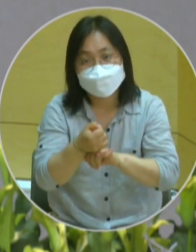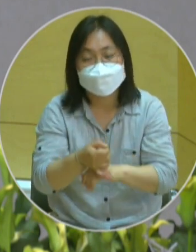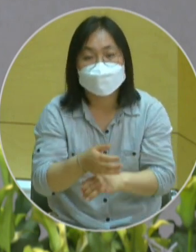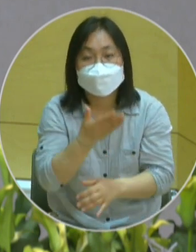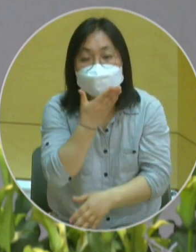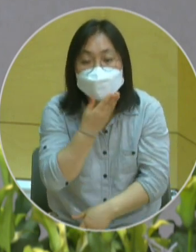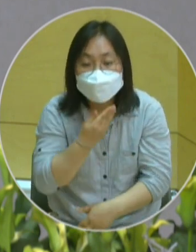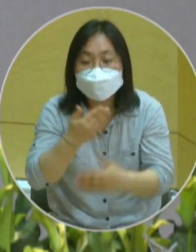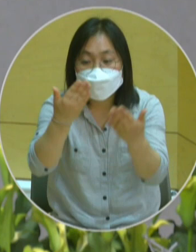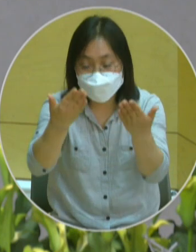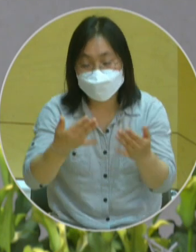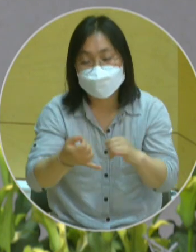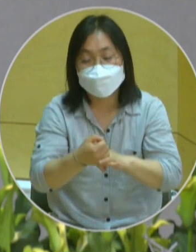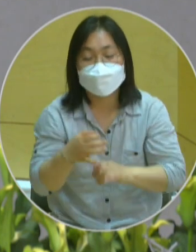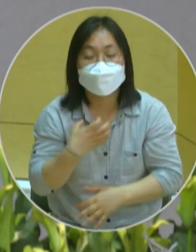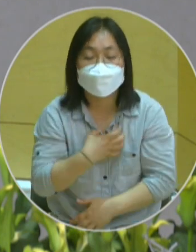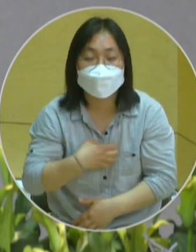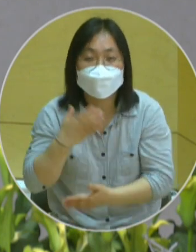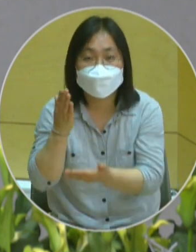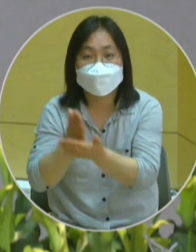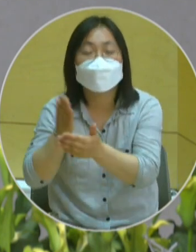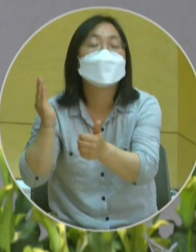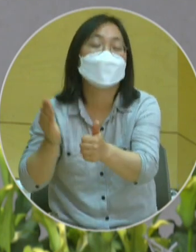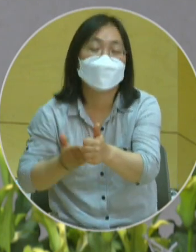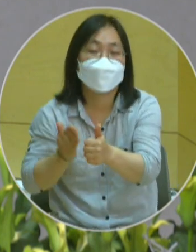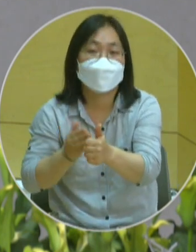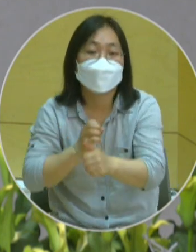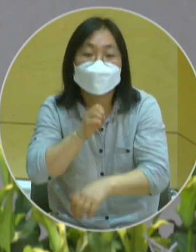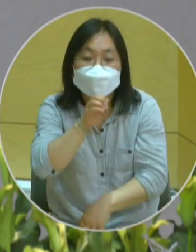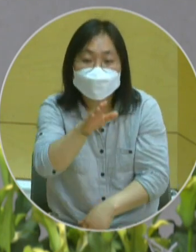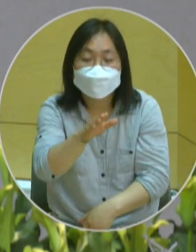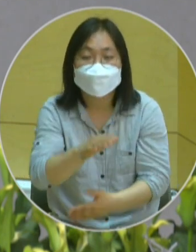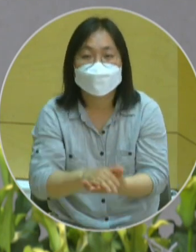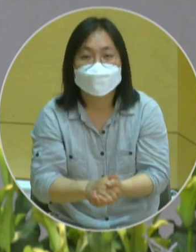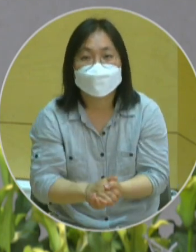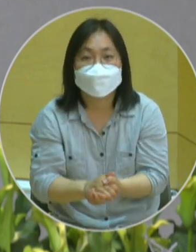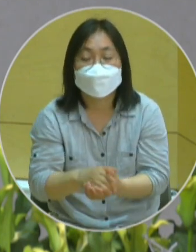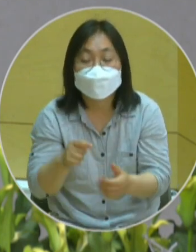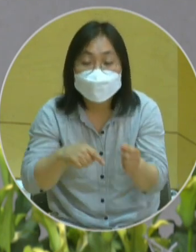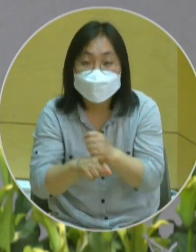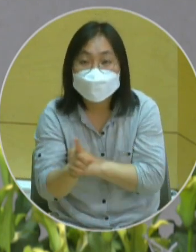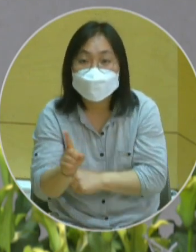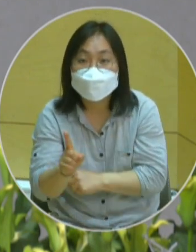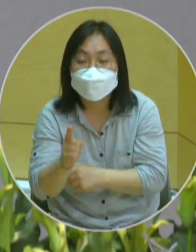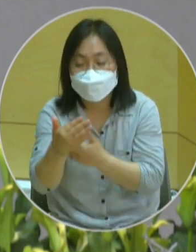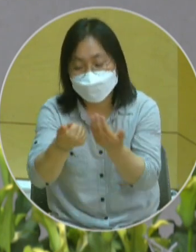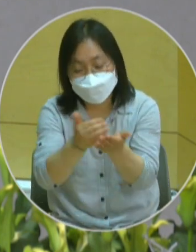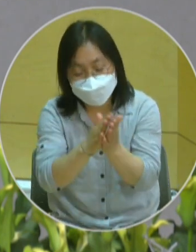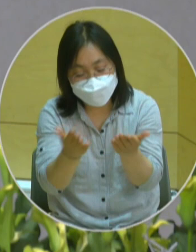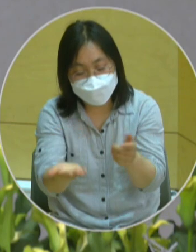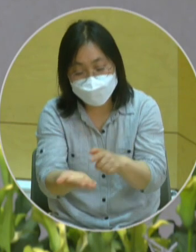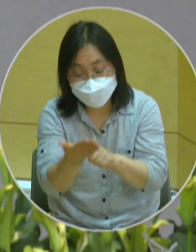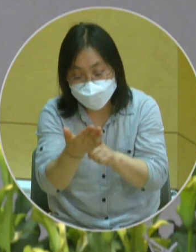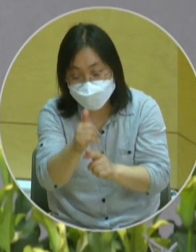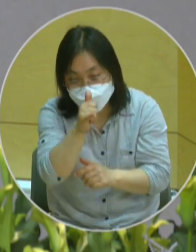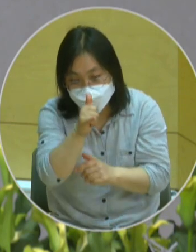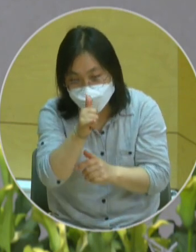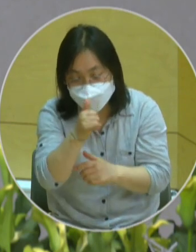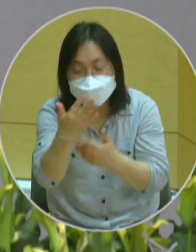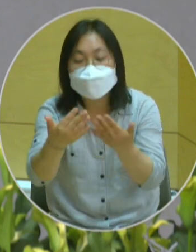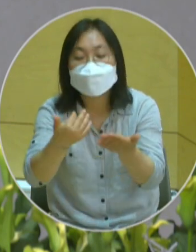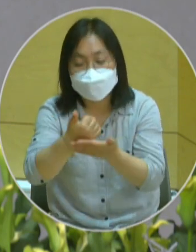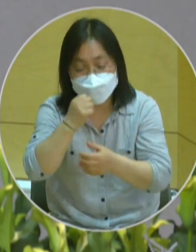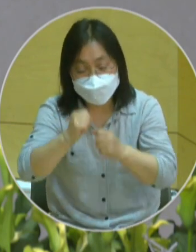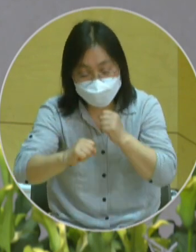거예요. 너무 염려하지 마세요. 그렇게 말씀을 많이 드립니다. 그 이유가 성경에 나오는 공통적인